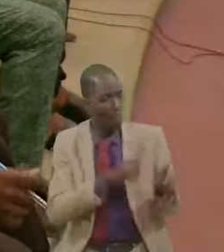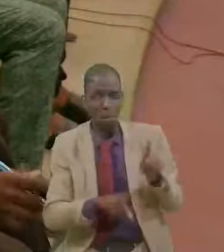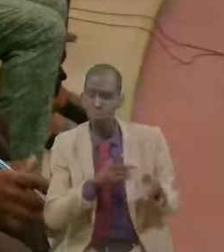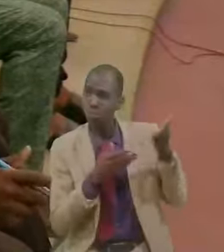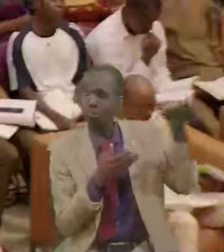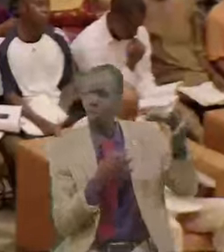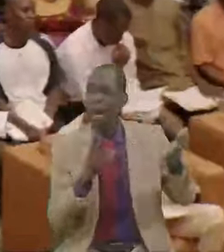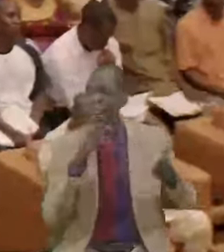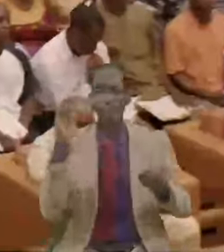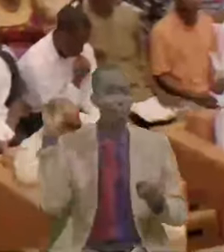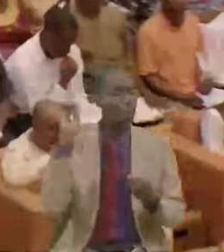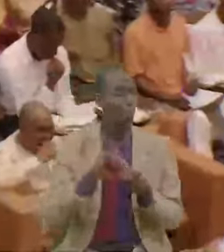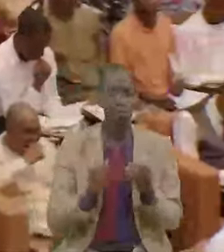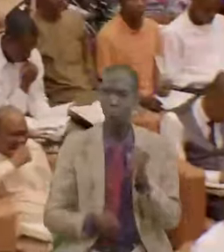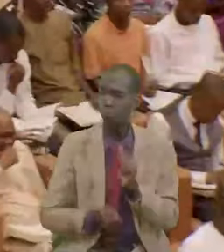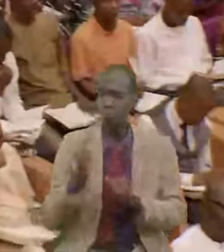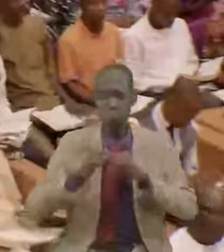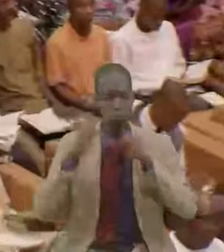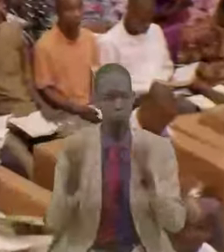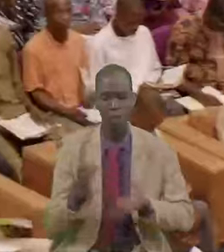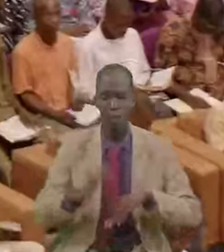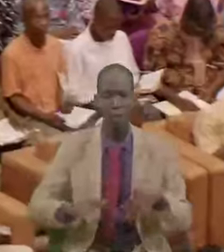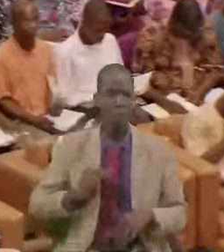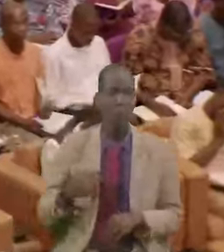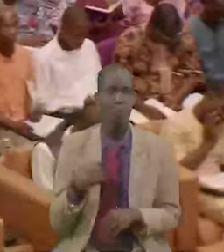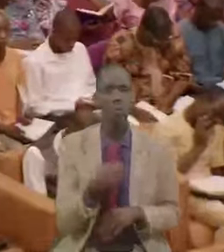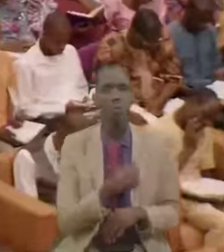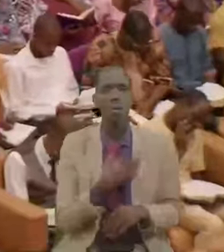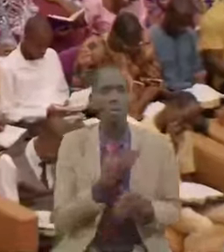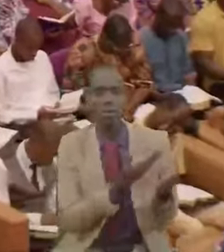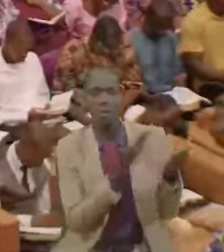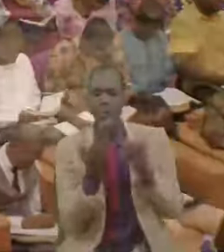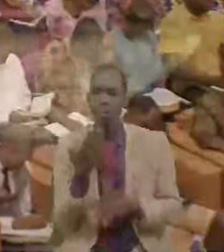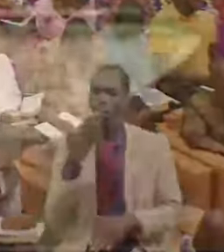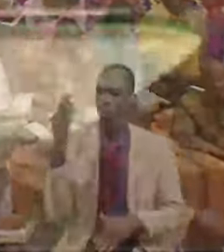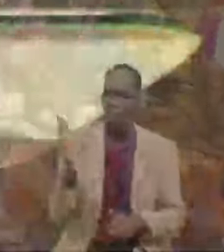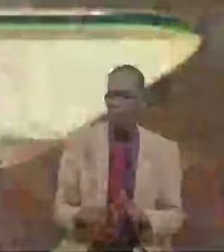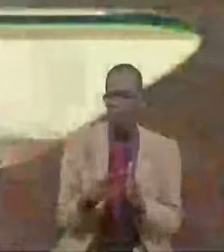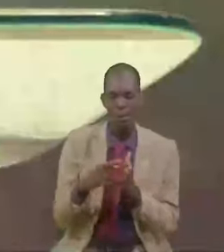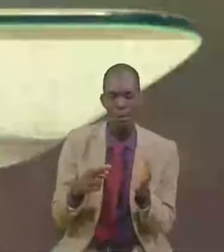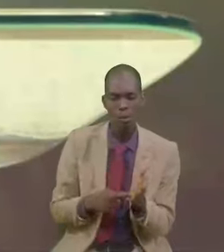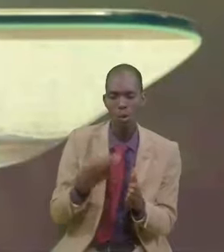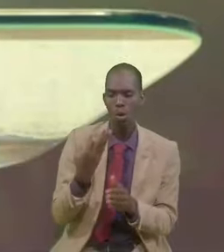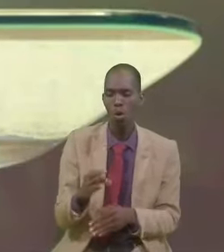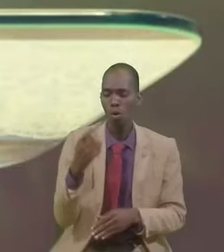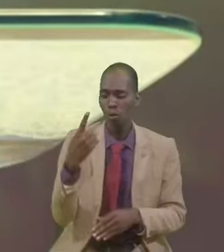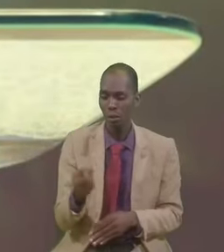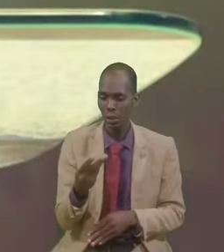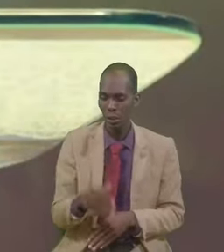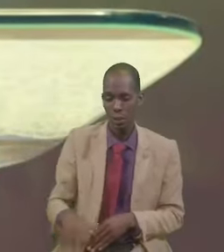nous. Et ils décrièrent devant les enfants d'Israël le pays qu'ils avaient